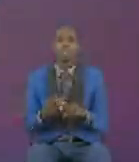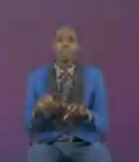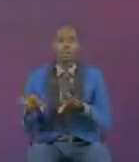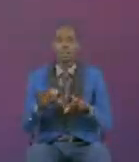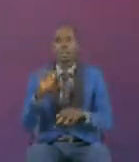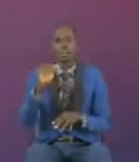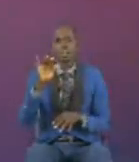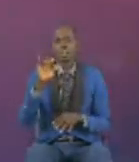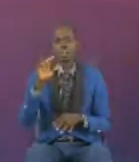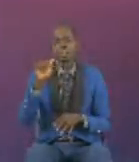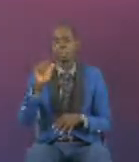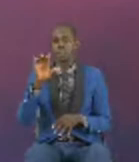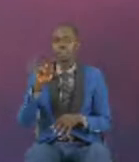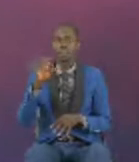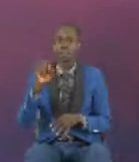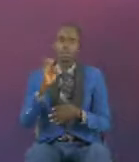Actes chapitre 11,